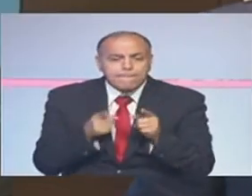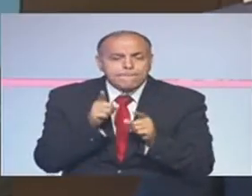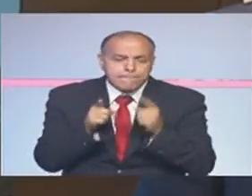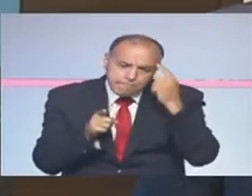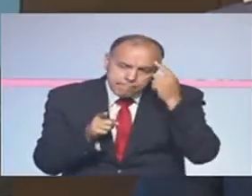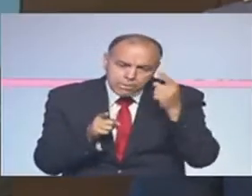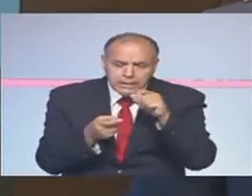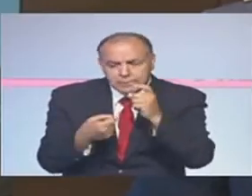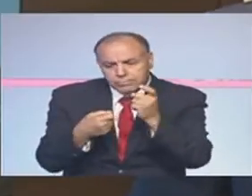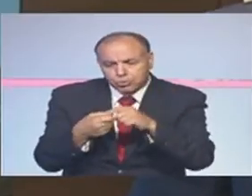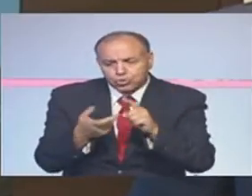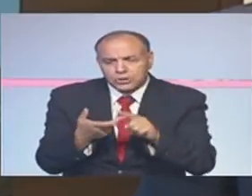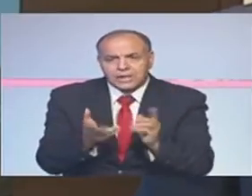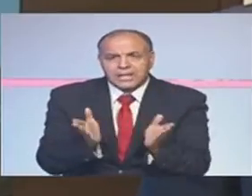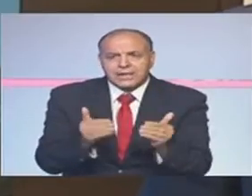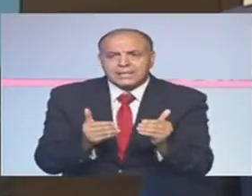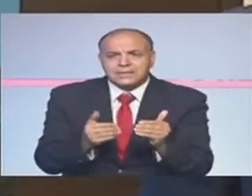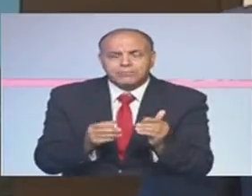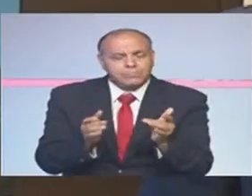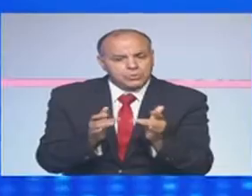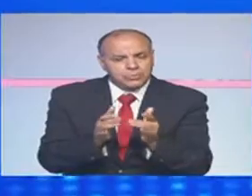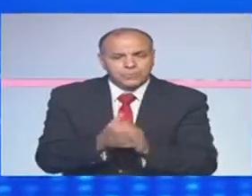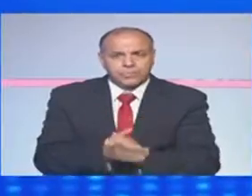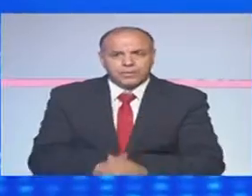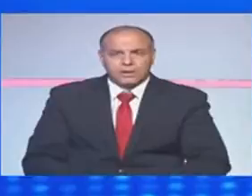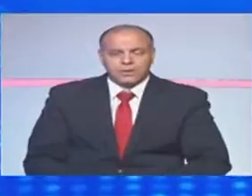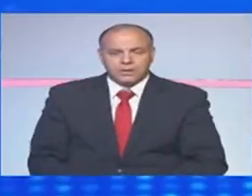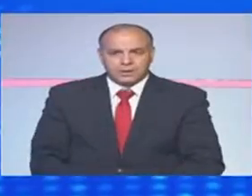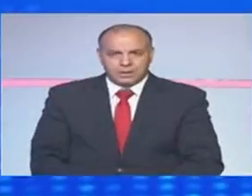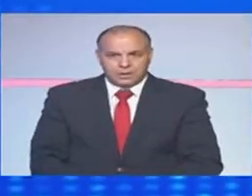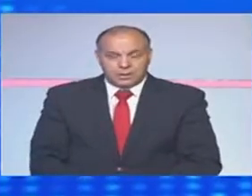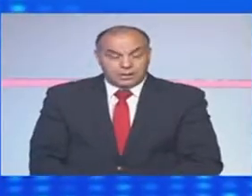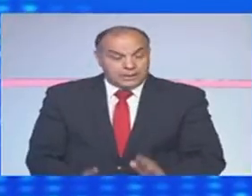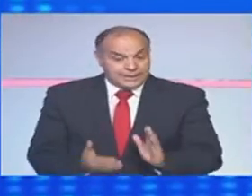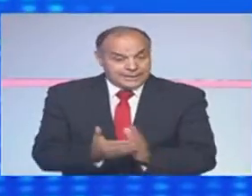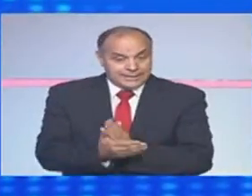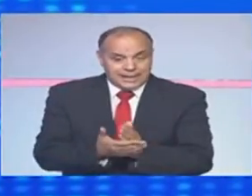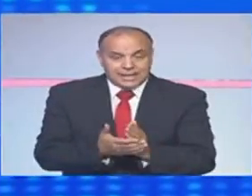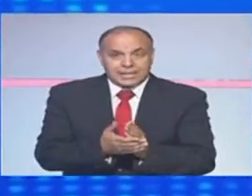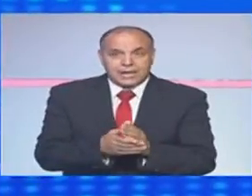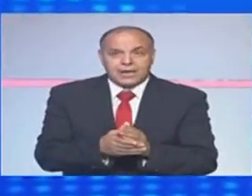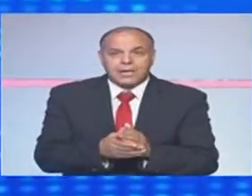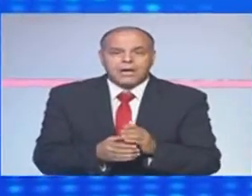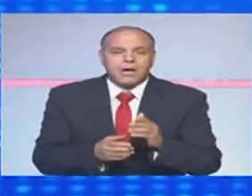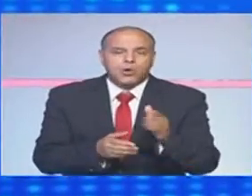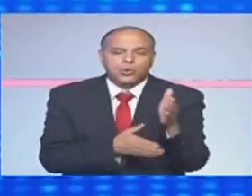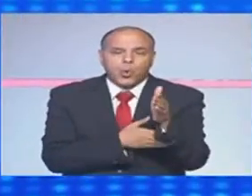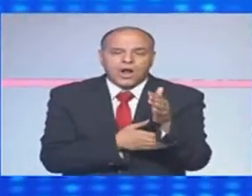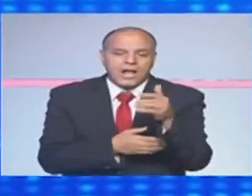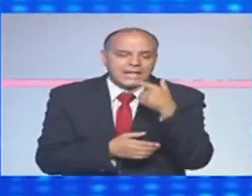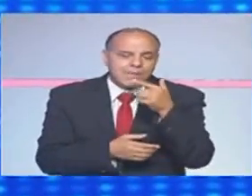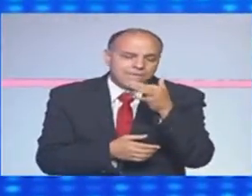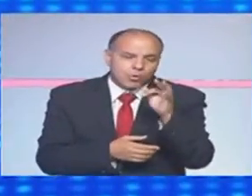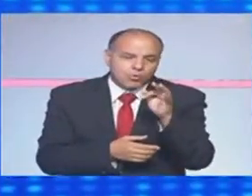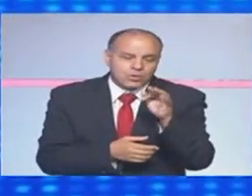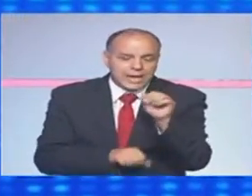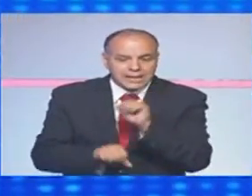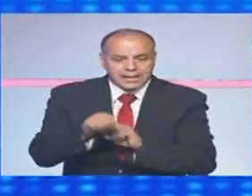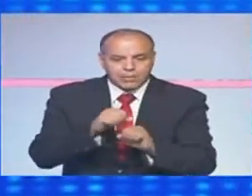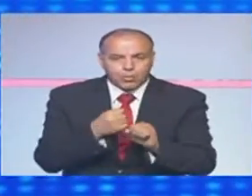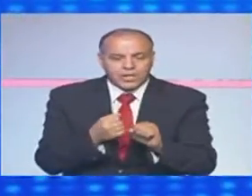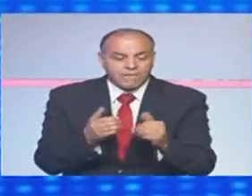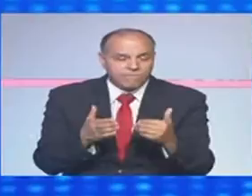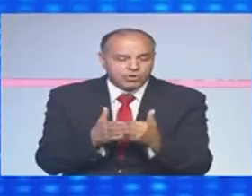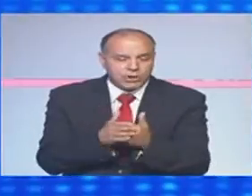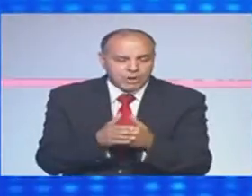اه التسجيل بقسم افتراضي استعدادا لل قمه الفرانكوفونيه المقرر تنظيمها في